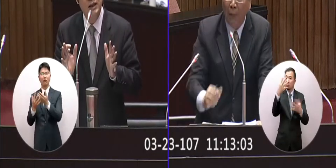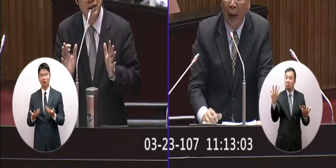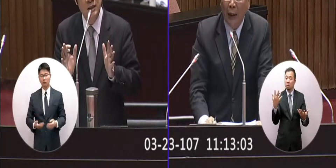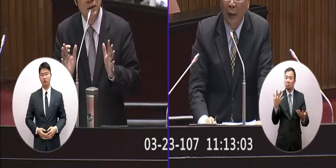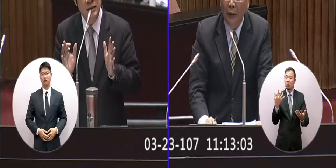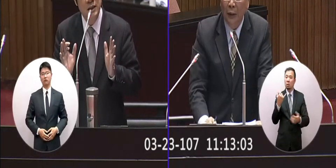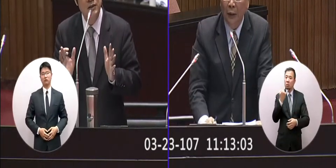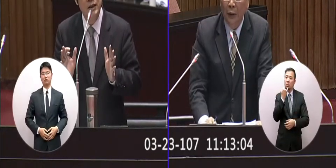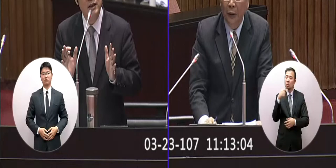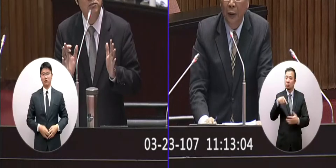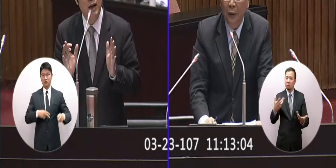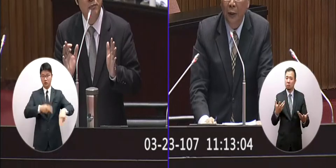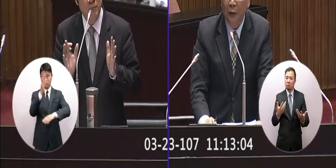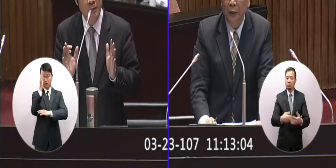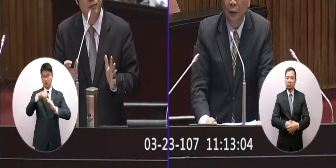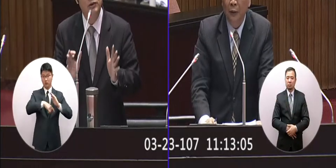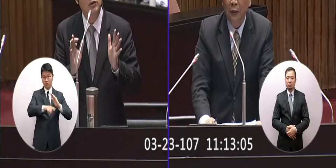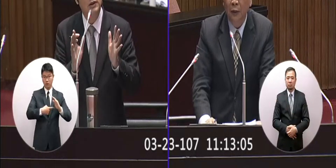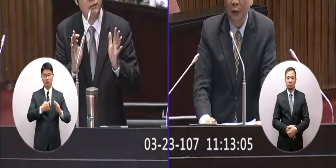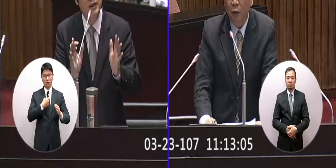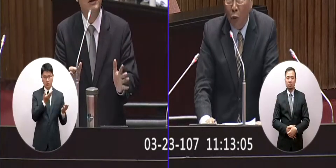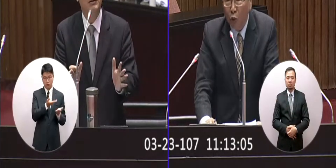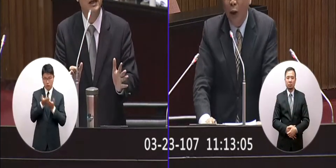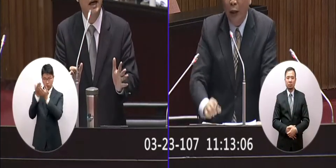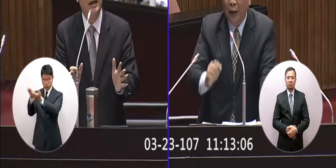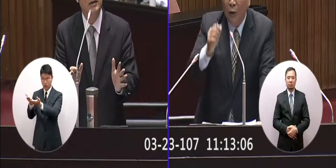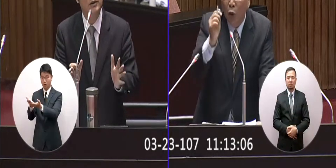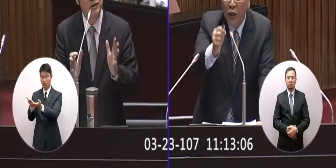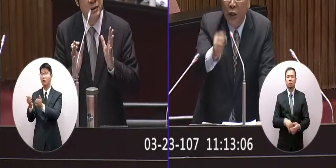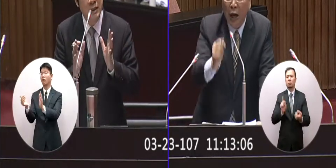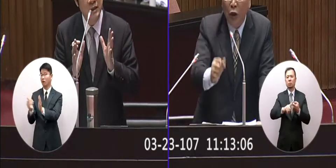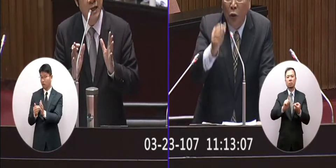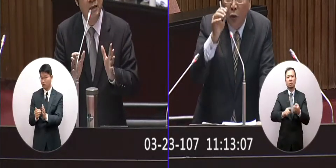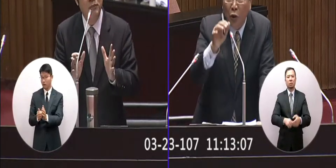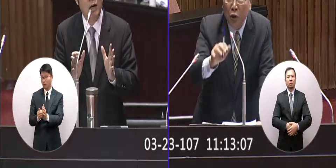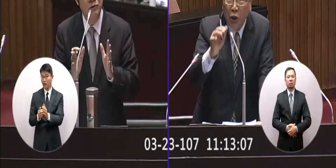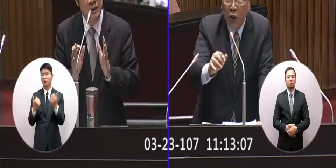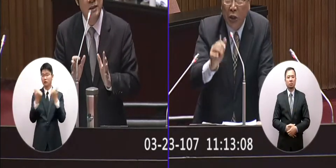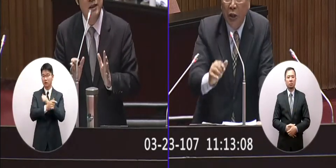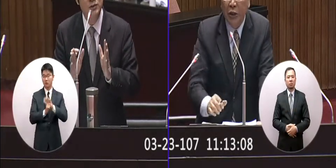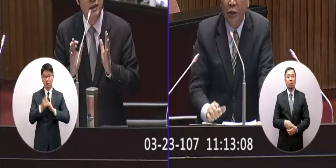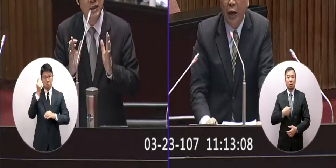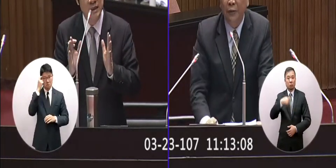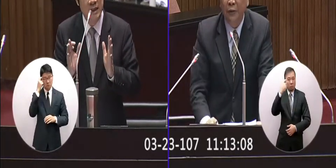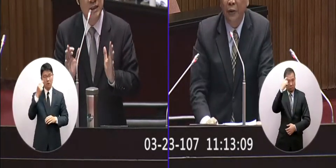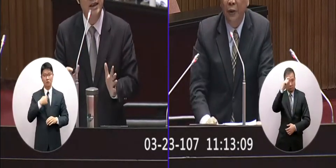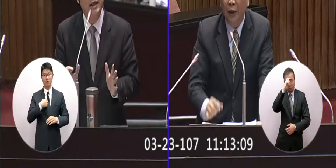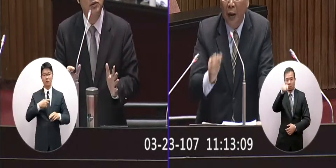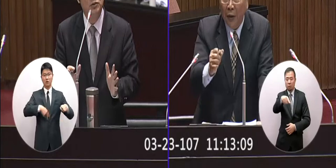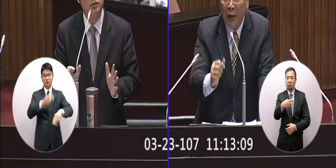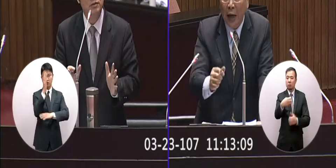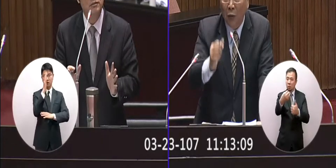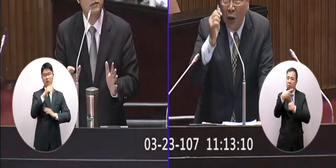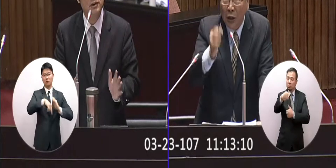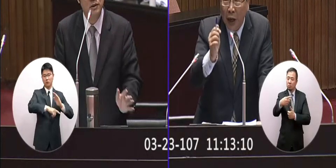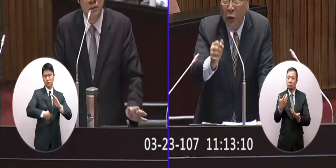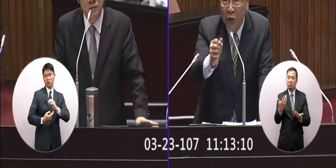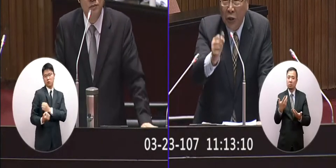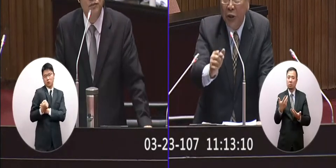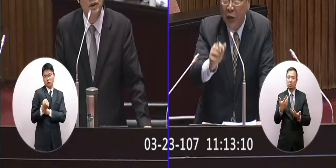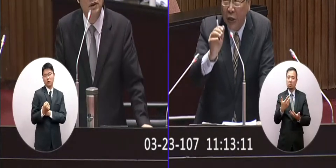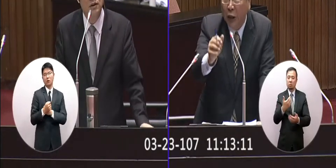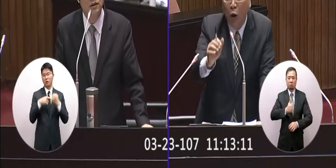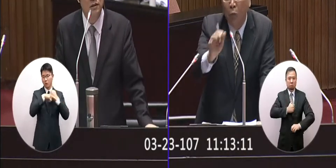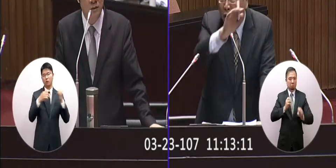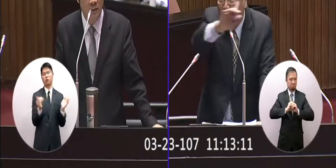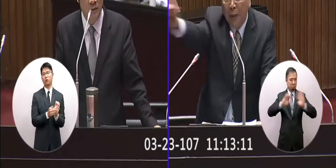放缓吧？ 行政院已经把版本送到立法院来。 对，我只要求 代表行政院的积极态度。 赖院长，我只要